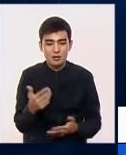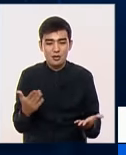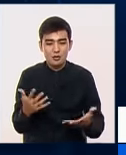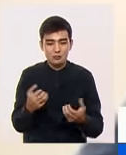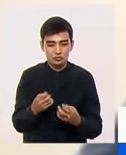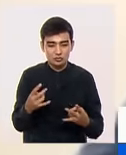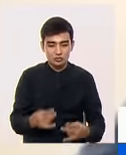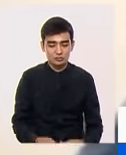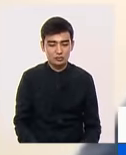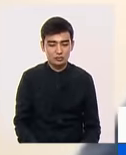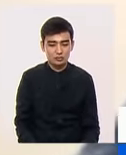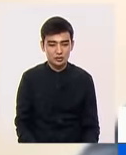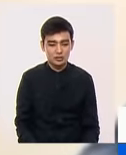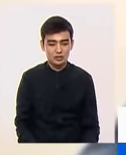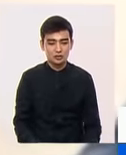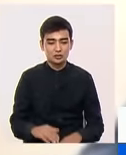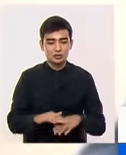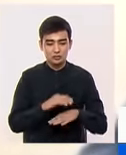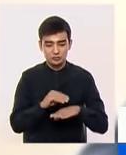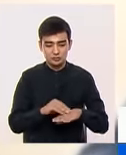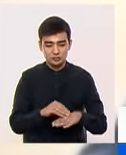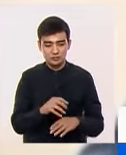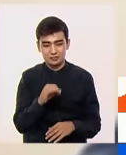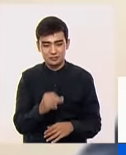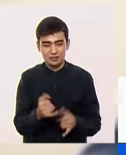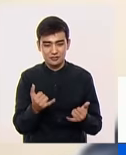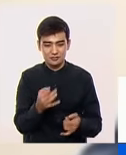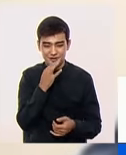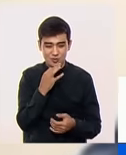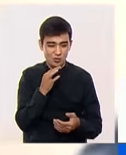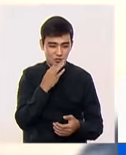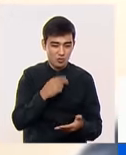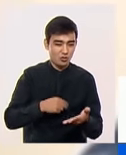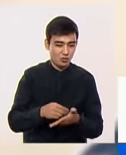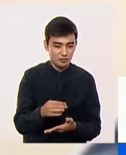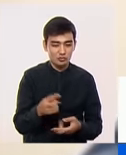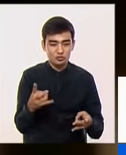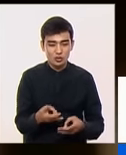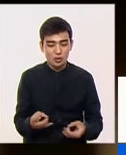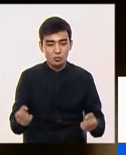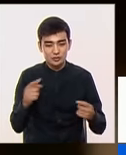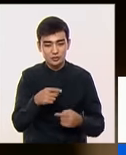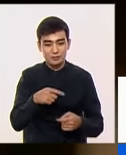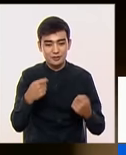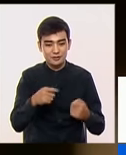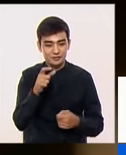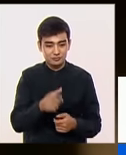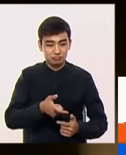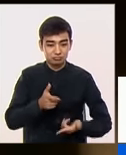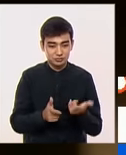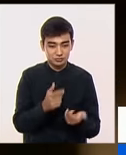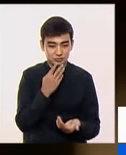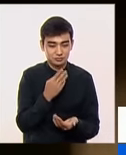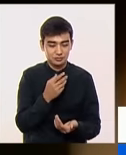получить добрый вечер вообще прежде чем совершить покупку нужно удостовериться что продавец действительно только за себя